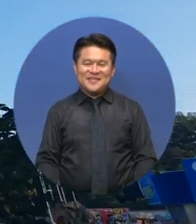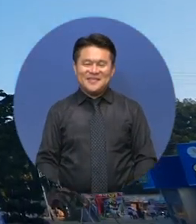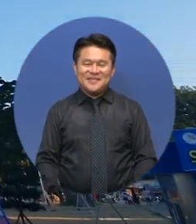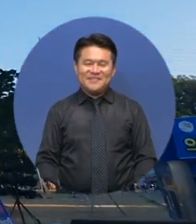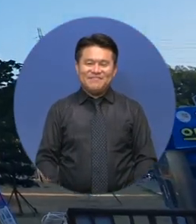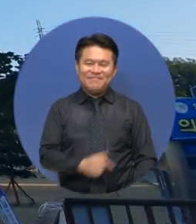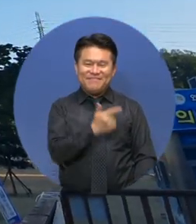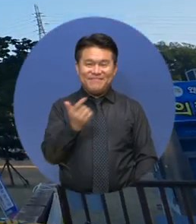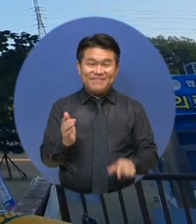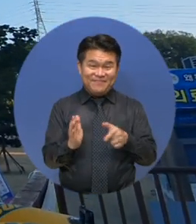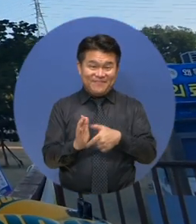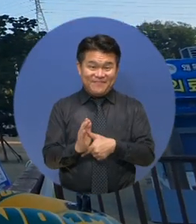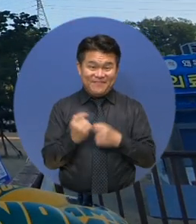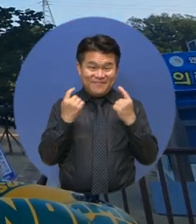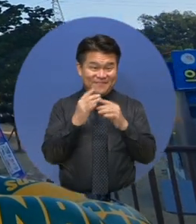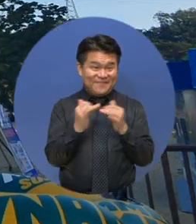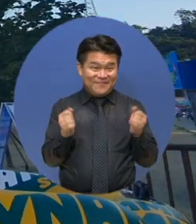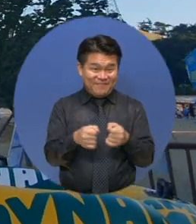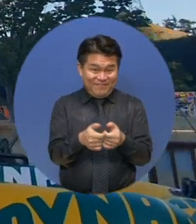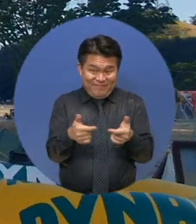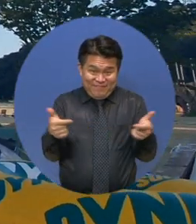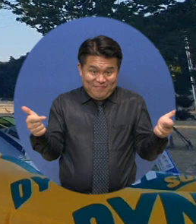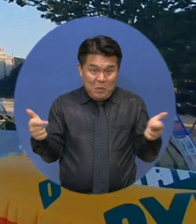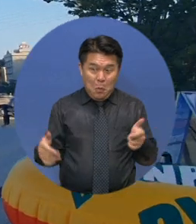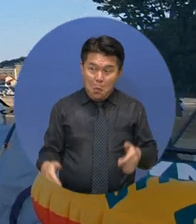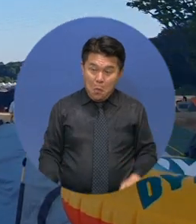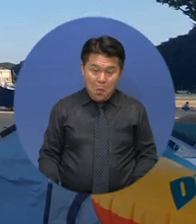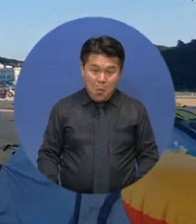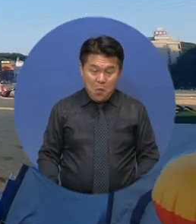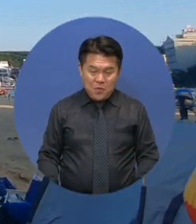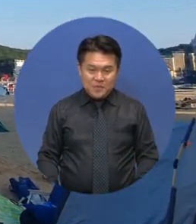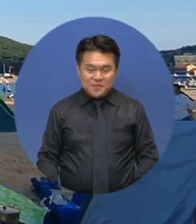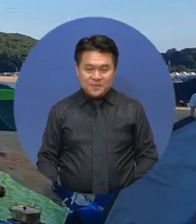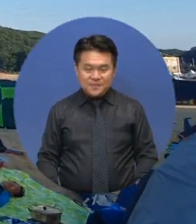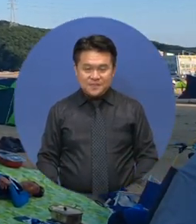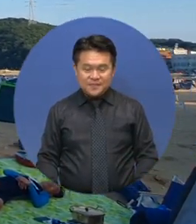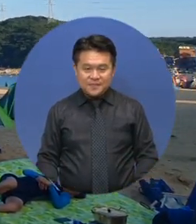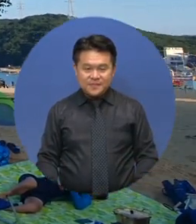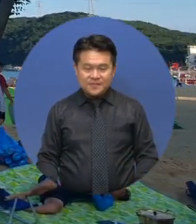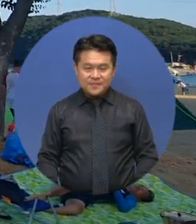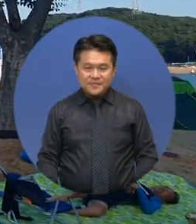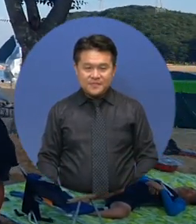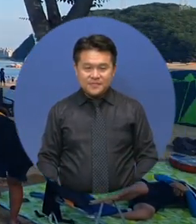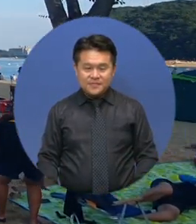오후가 되자 관광객이 조금 더 많아진 것 같았는데요.